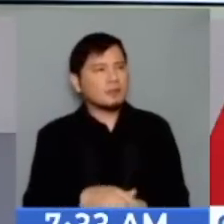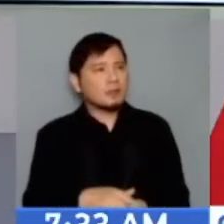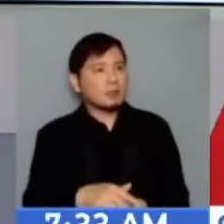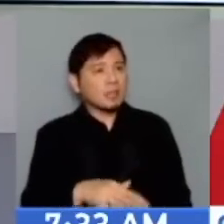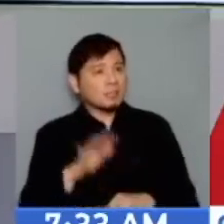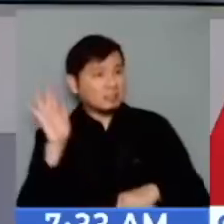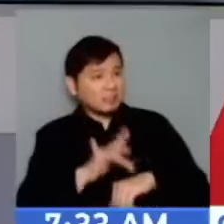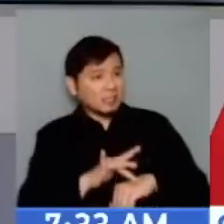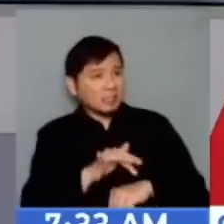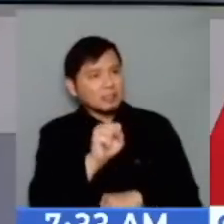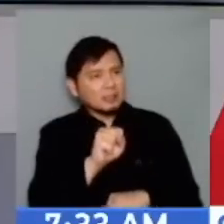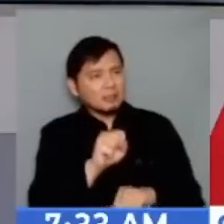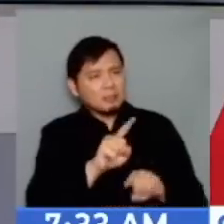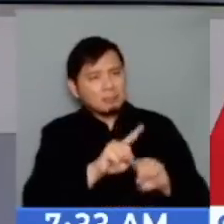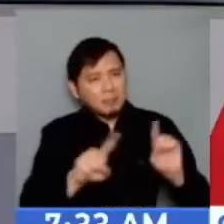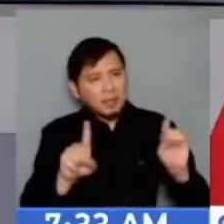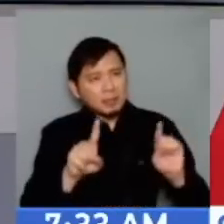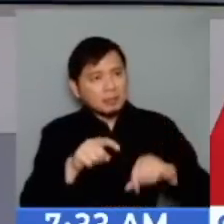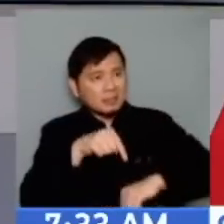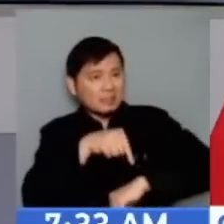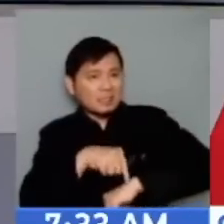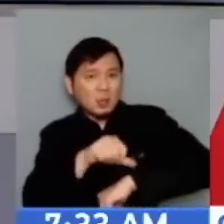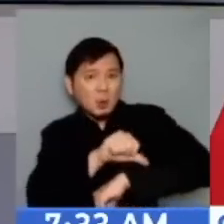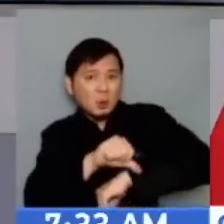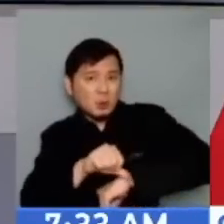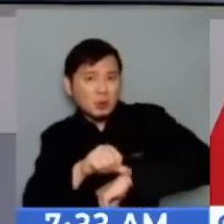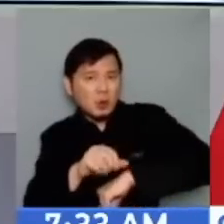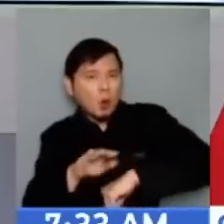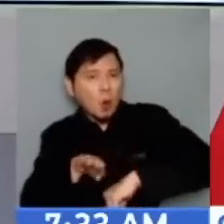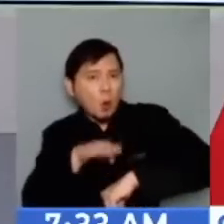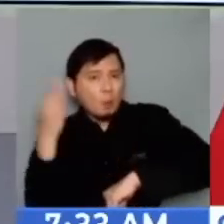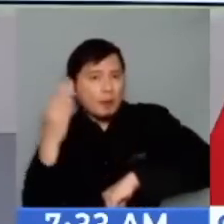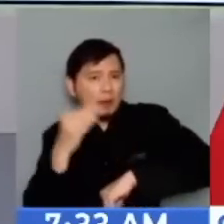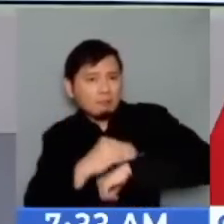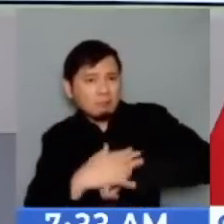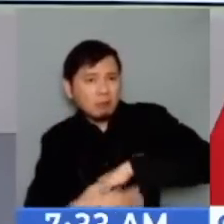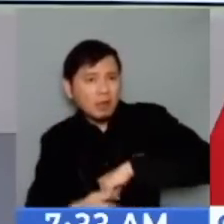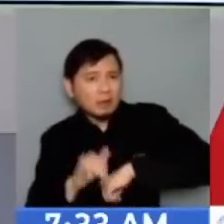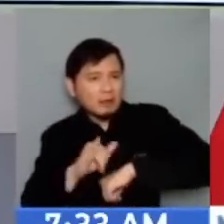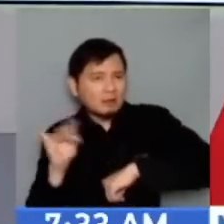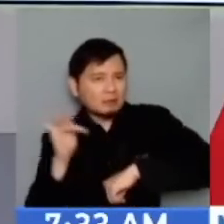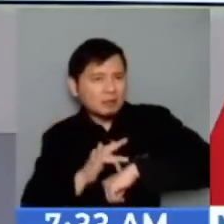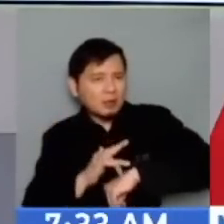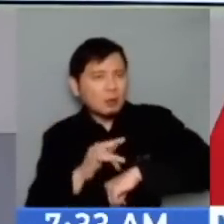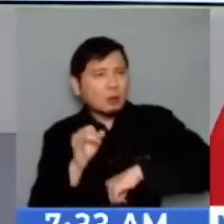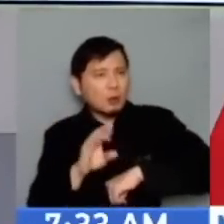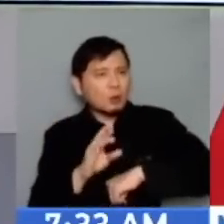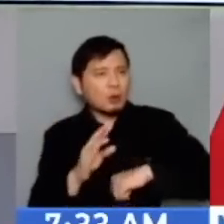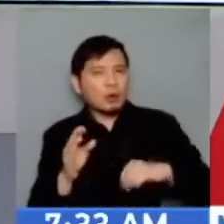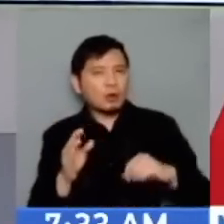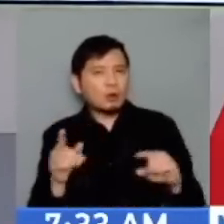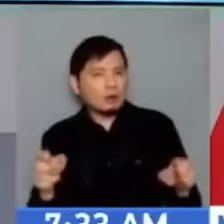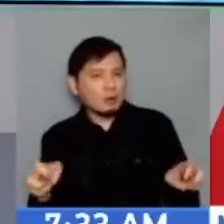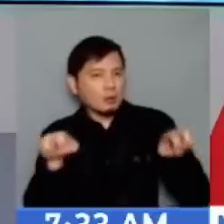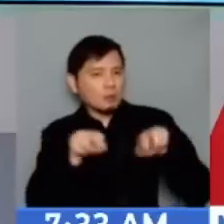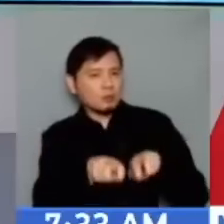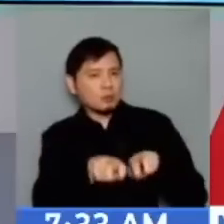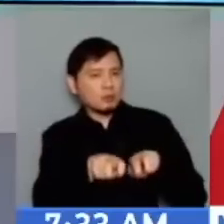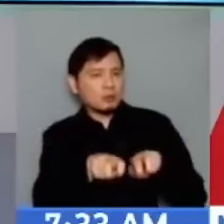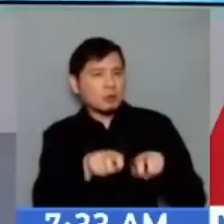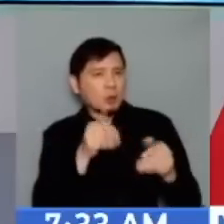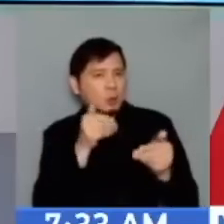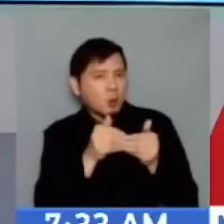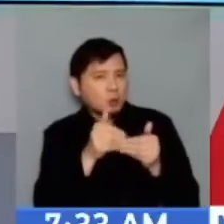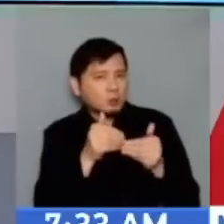para talagang mahawa ka? Or talagang purely direct contact would already be a means para mahawa yung isang